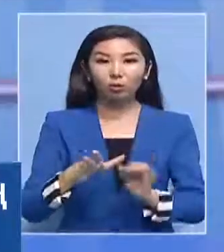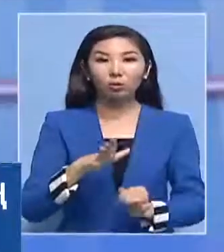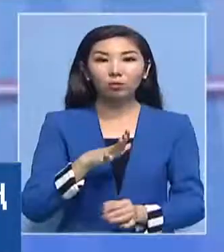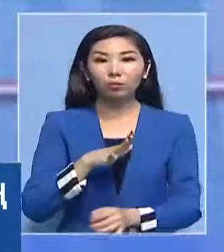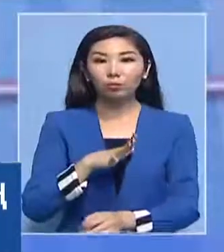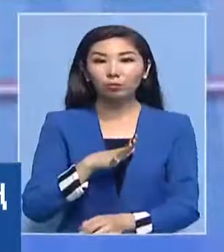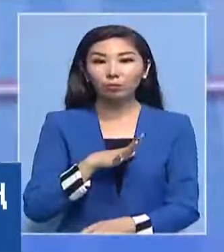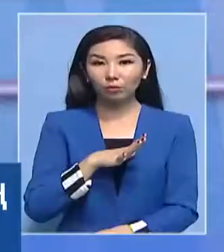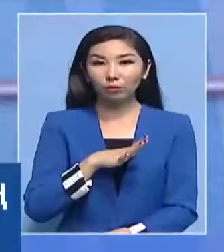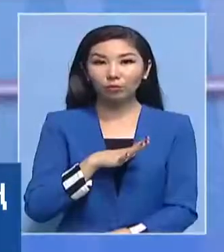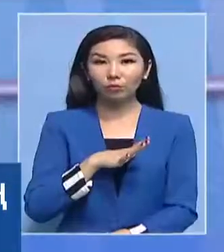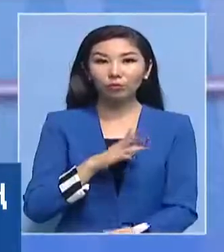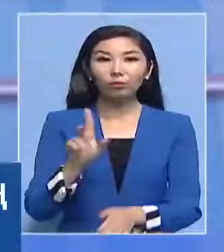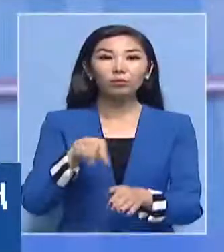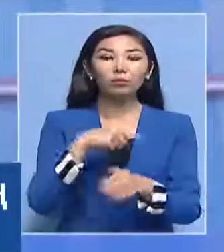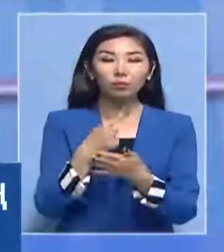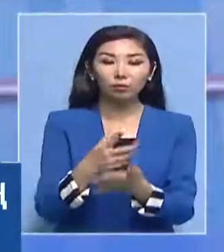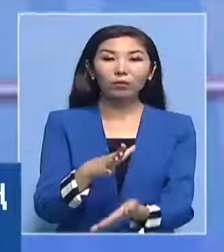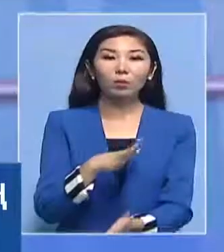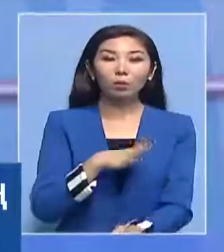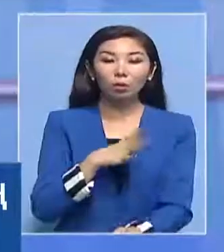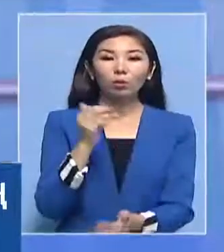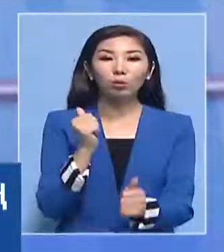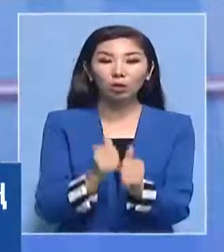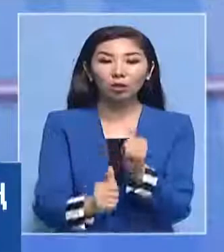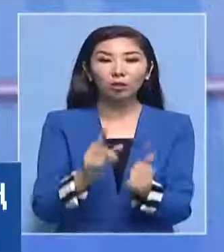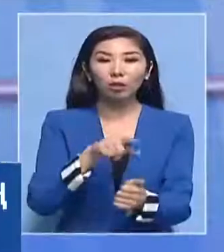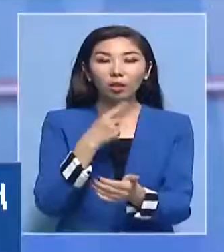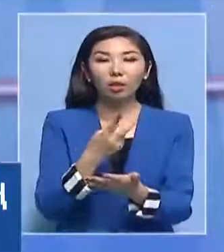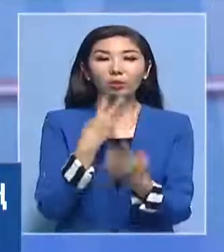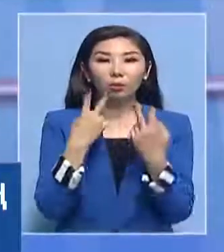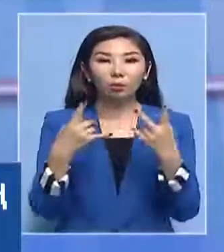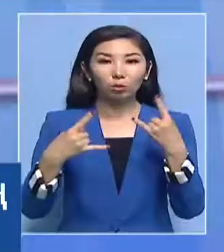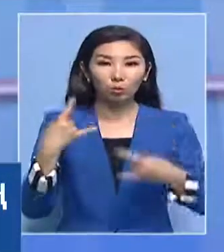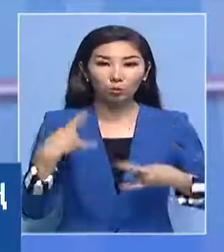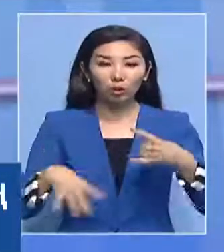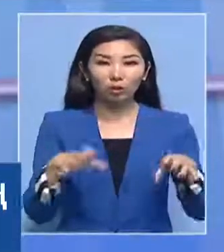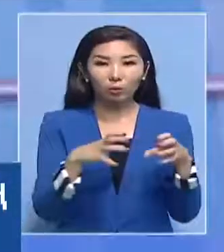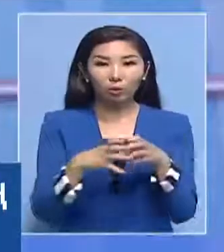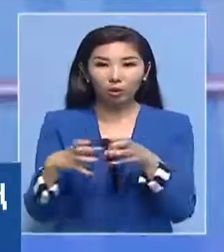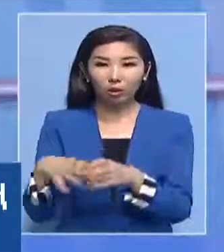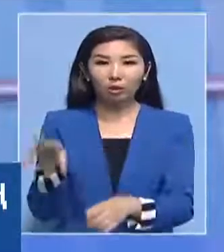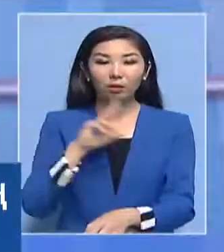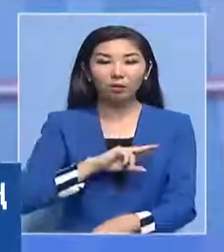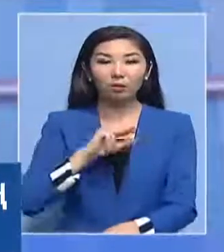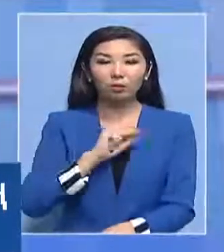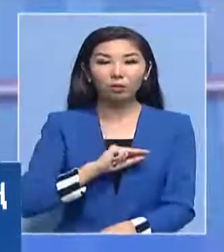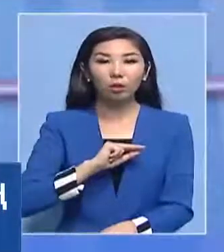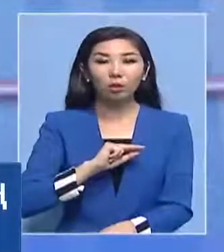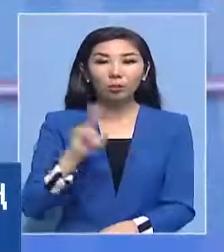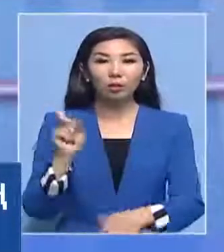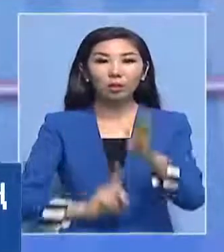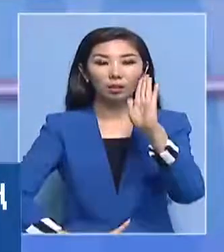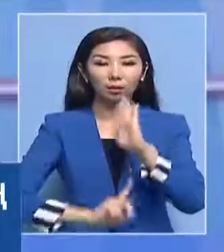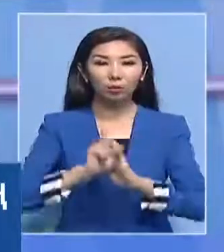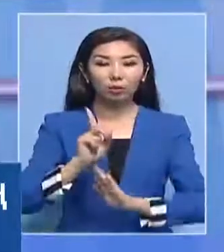Күрделенді. Содан соң сондай сұрақтар туындайды. Ол сұрақтар үшін арнайы мониторингтік топ бар. Жаңағы